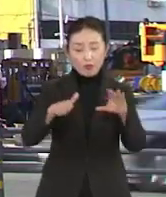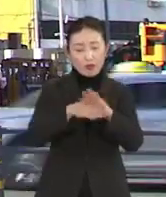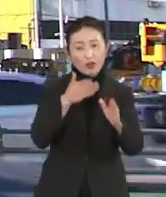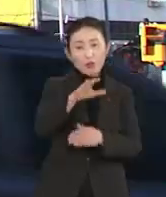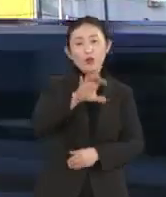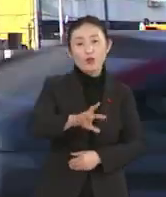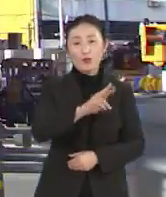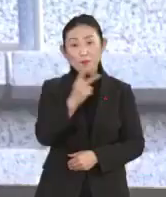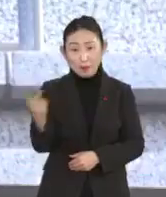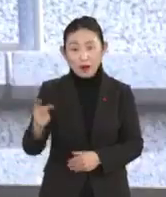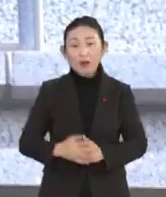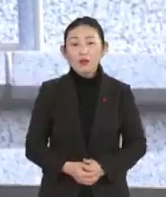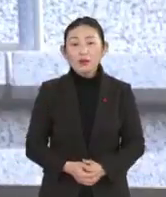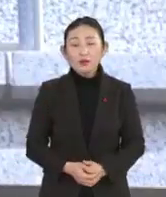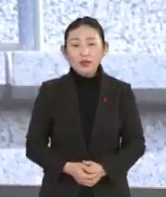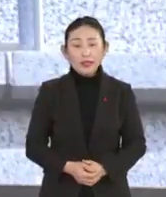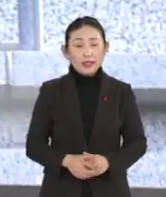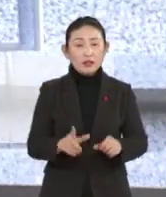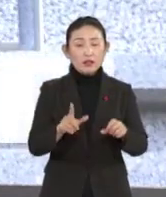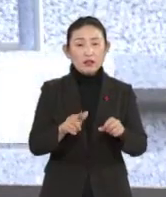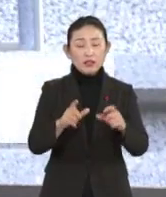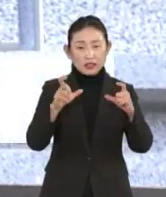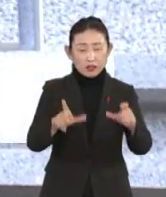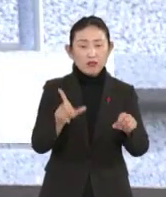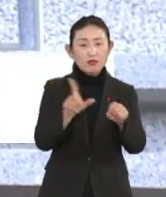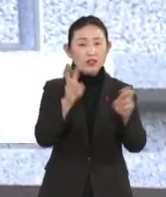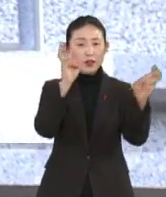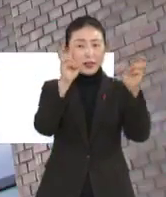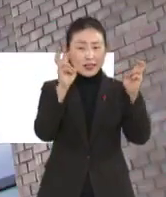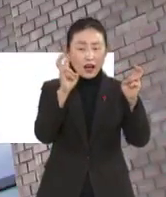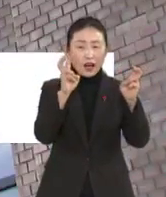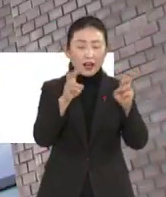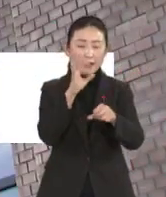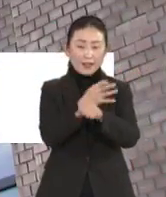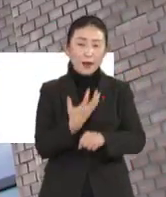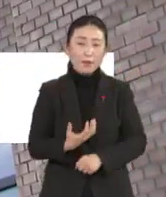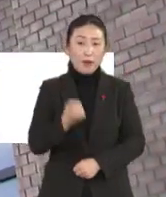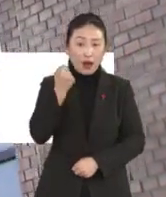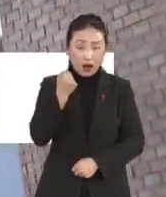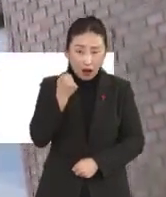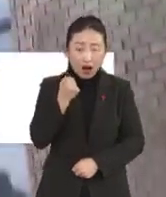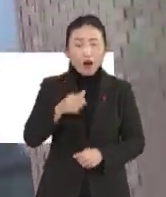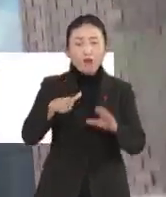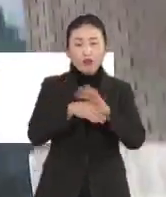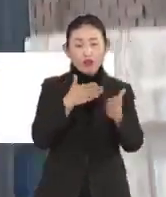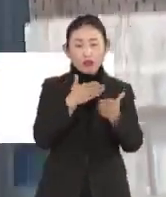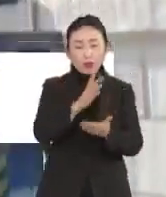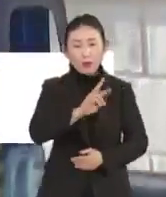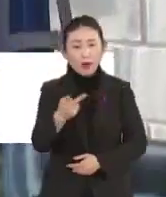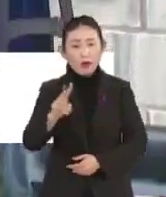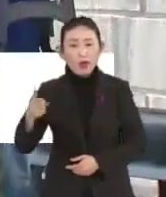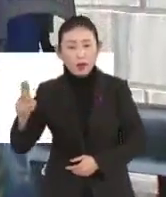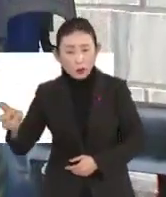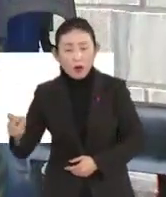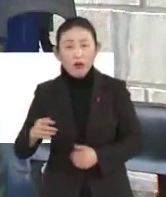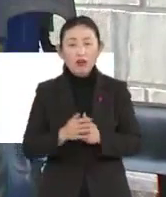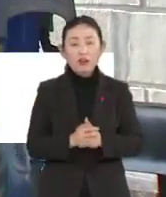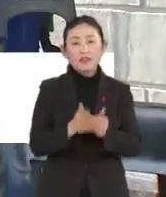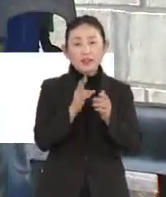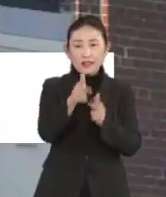재탄생했습니다 지역의 에너지 기업이 사회공헌 사업으로 건물을 매입해이 사업을 시작했는데 동동아가